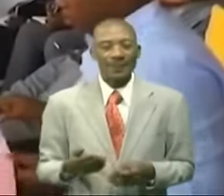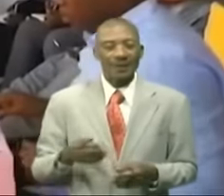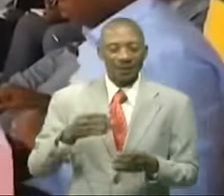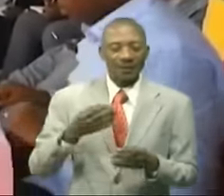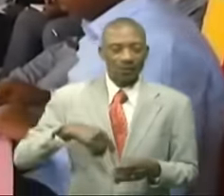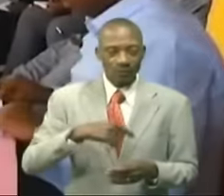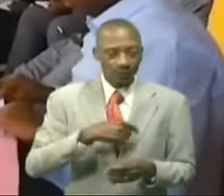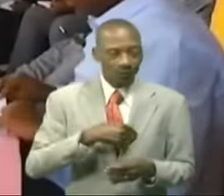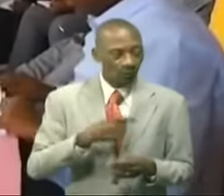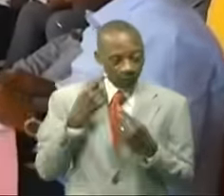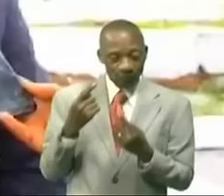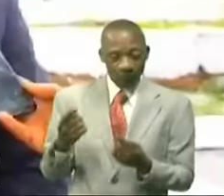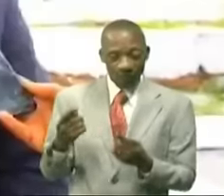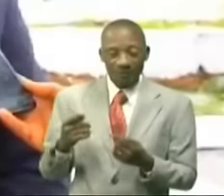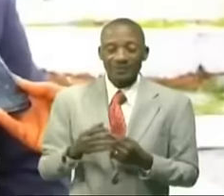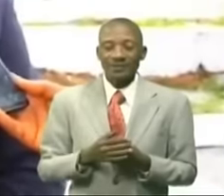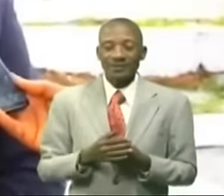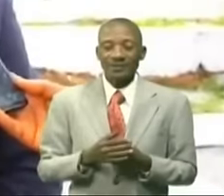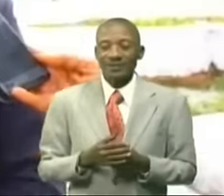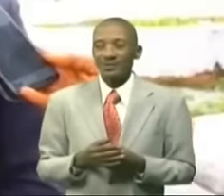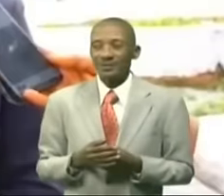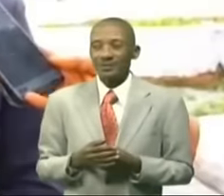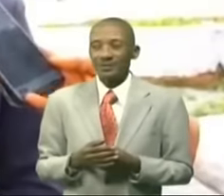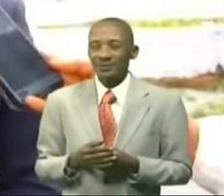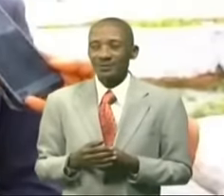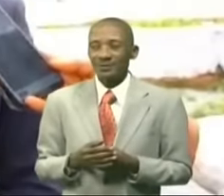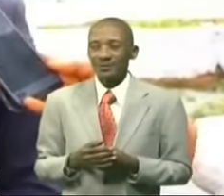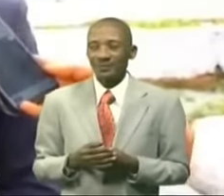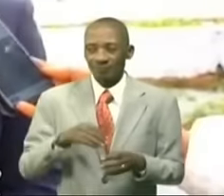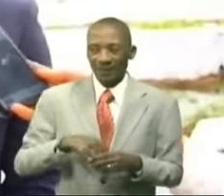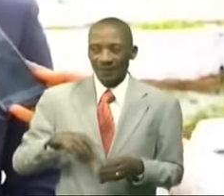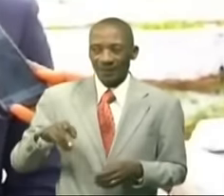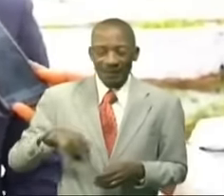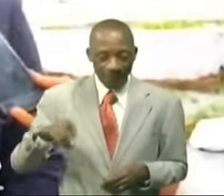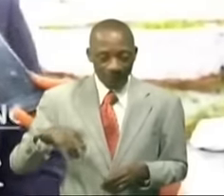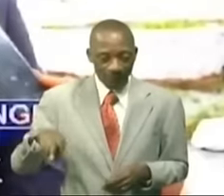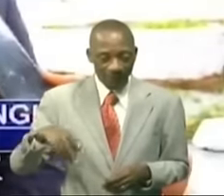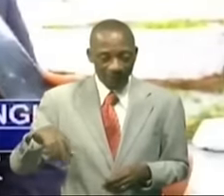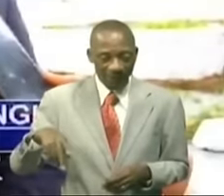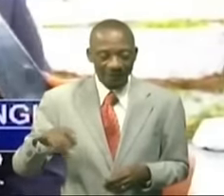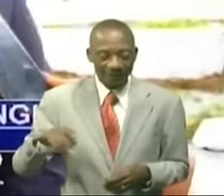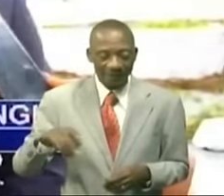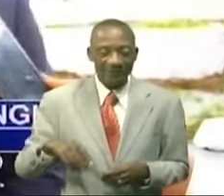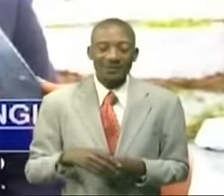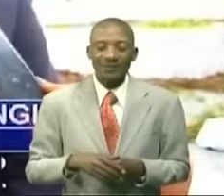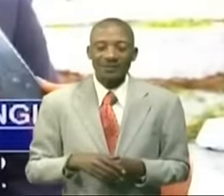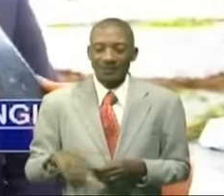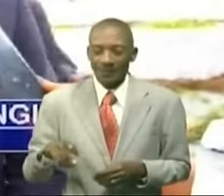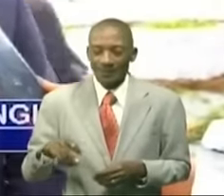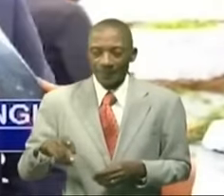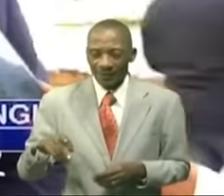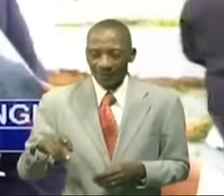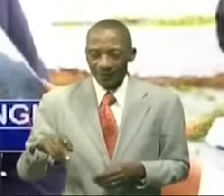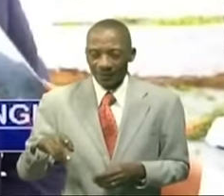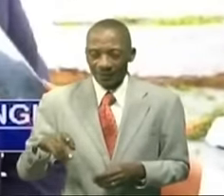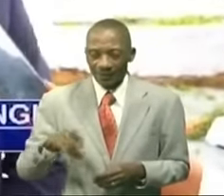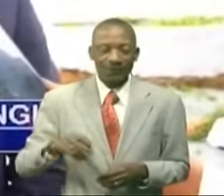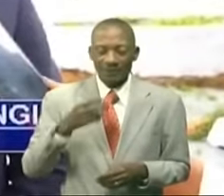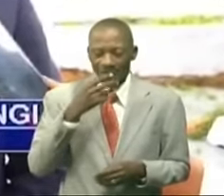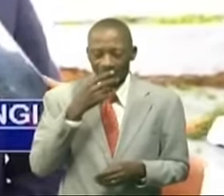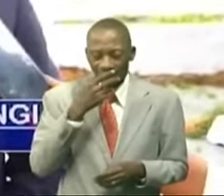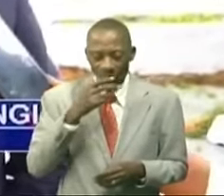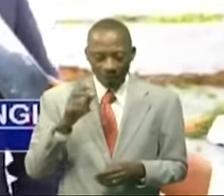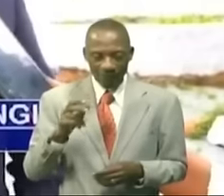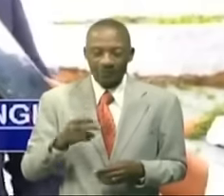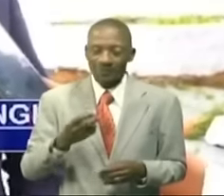que ça sera réalisé bientôt. Nous sommes là pour la formation professionnelle et nous avons la mission d'encadrer